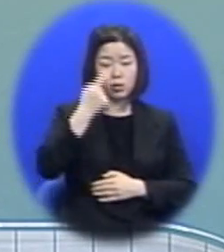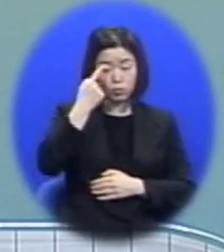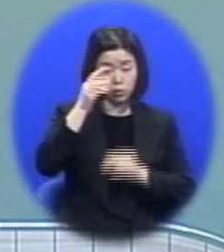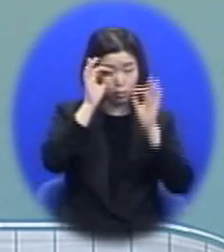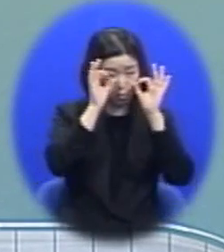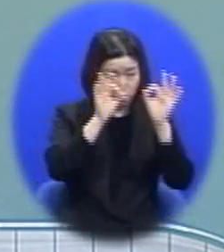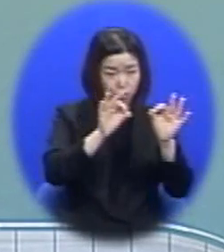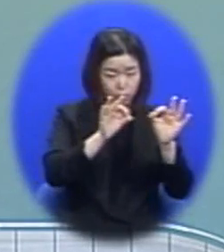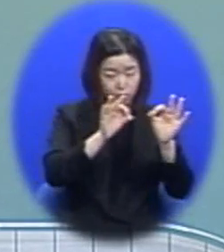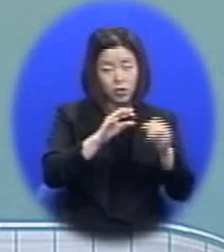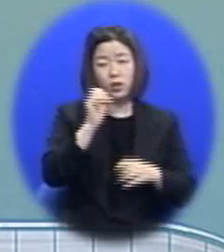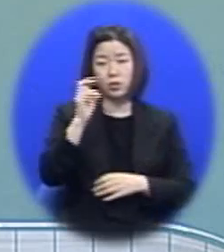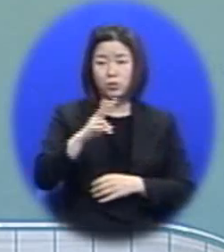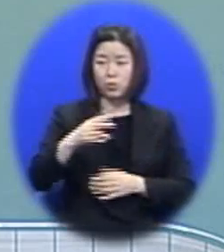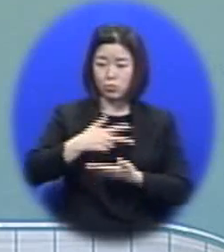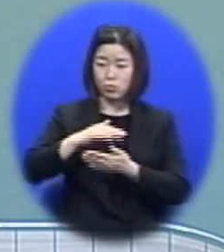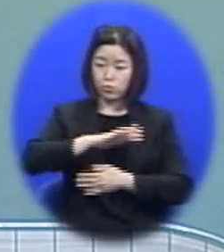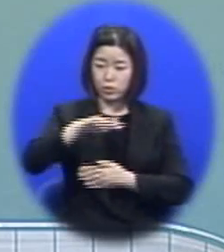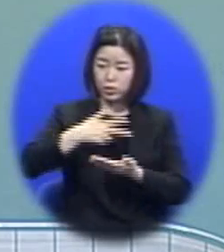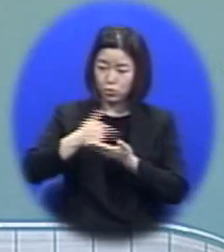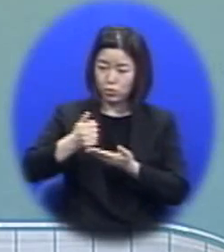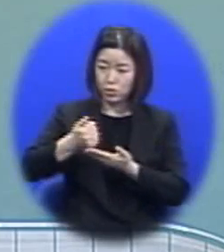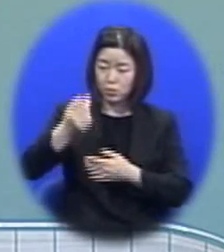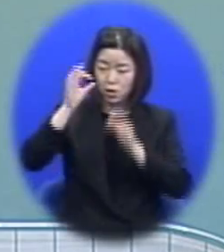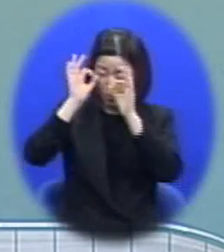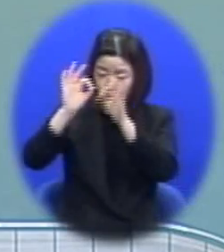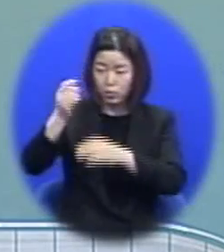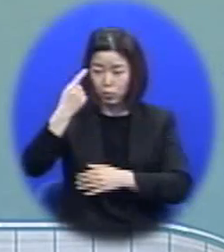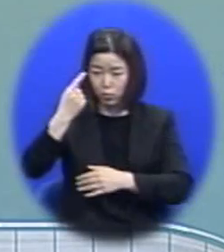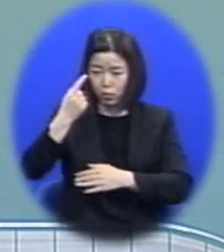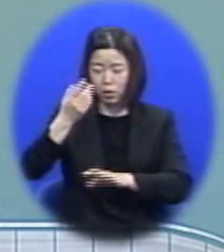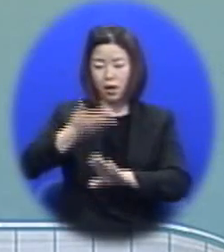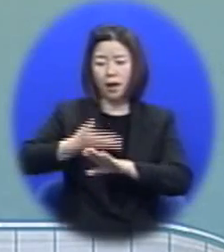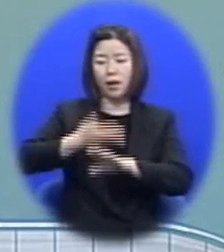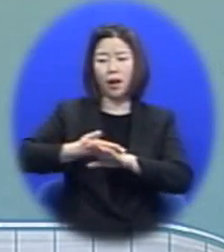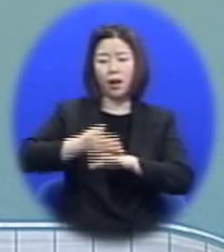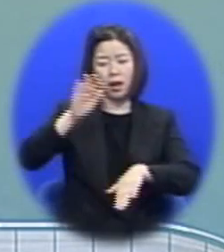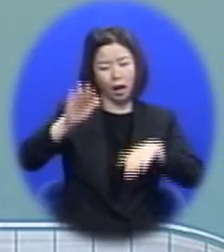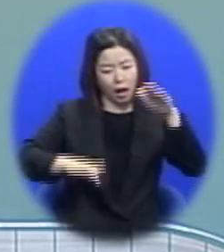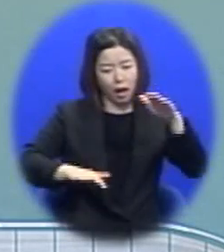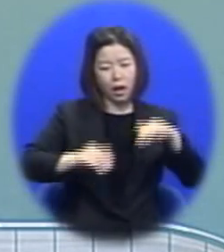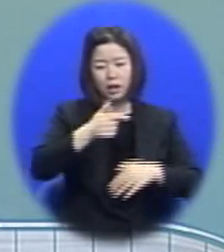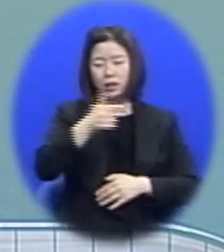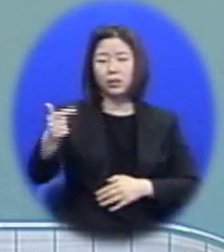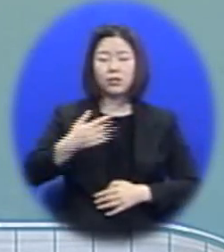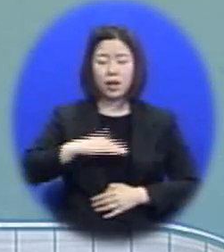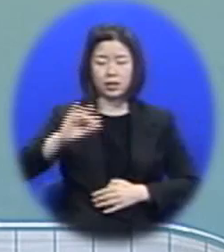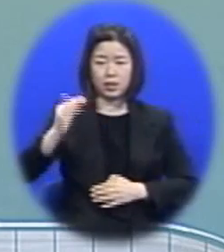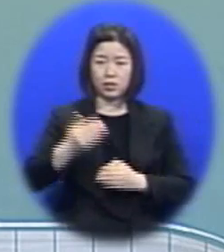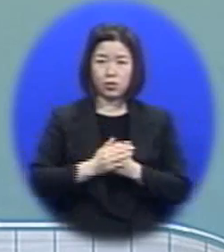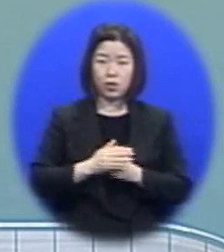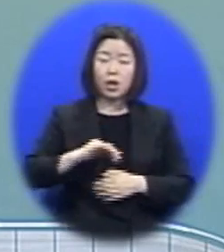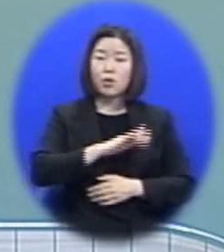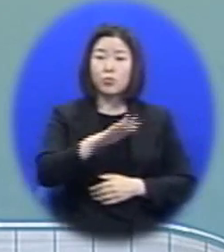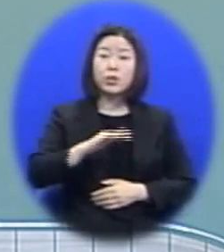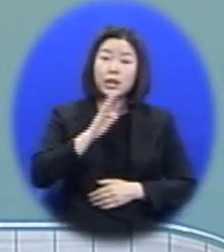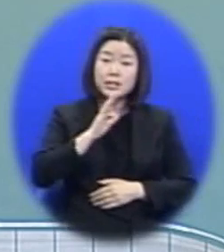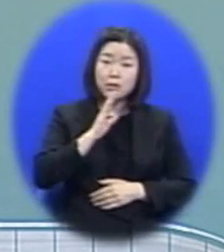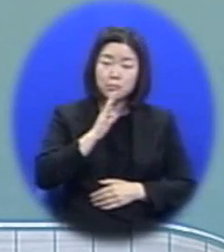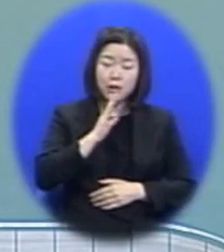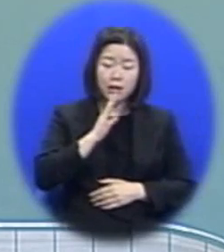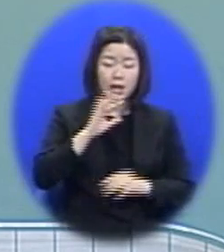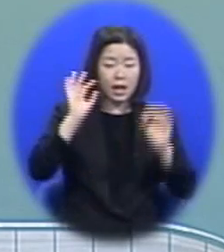것과 우리 주님이 보시는 눈으로 보는게 너무나 다르다는 것을 아셔야 합니다 우리가 우리 아이들을 정말